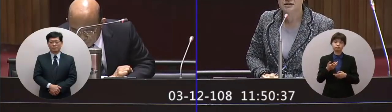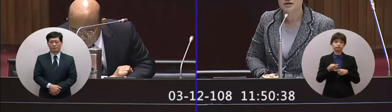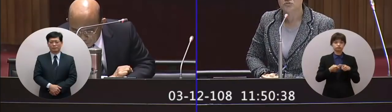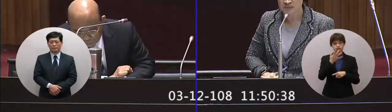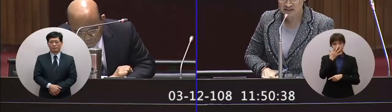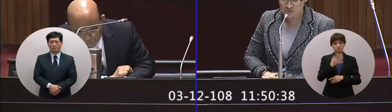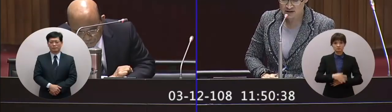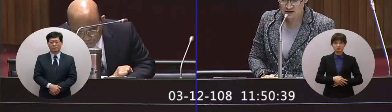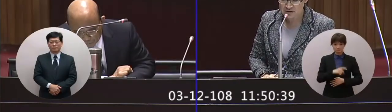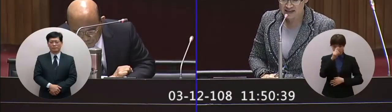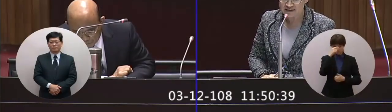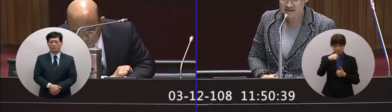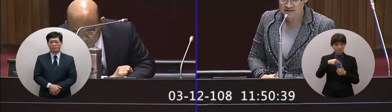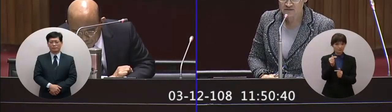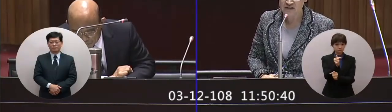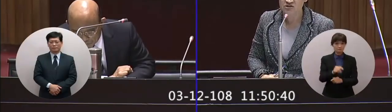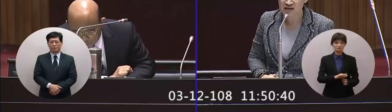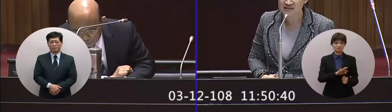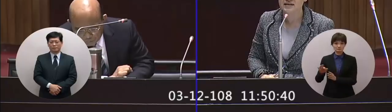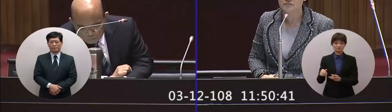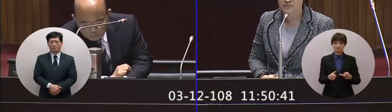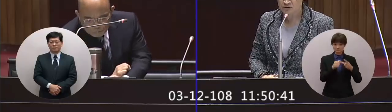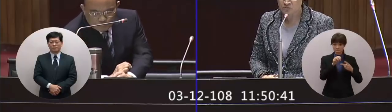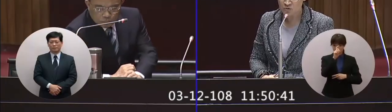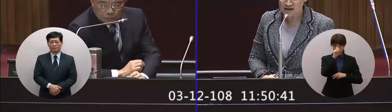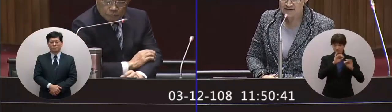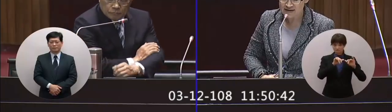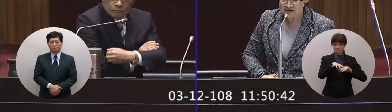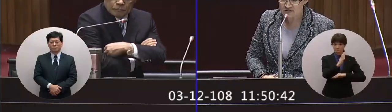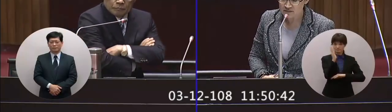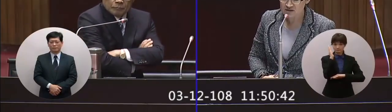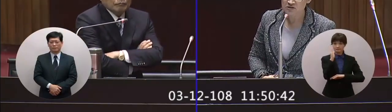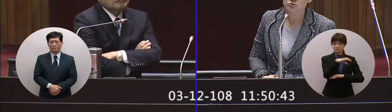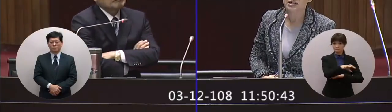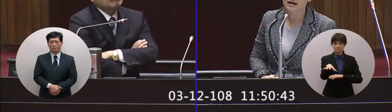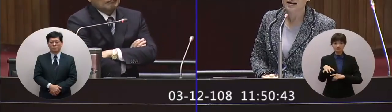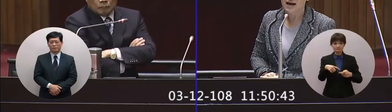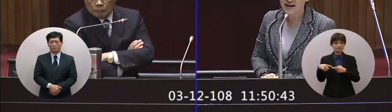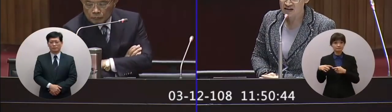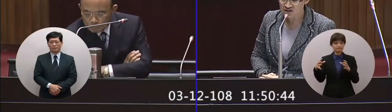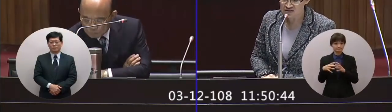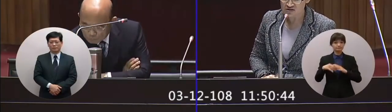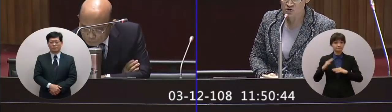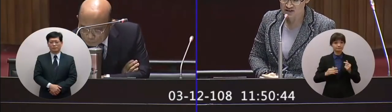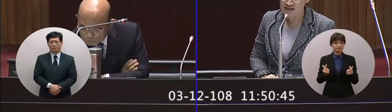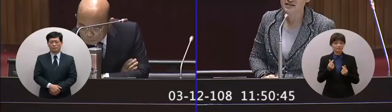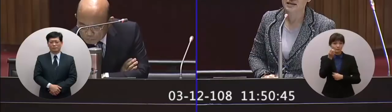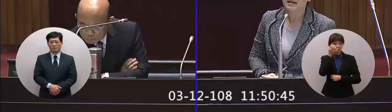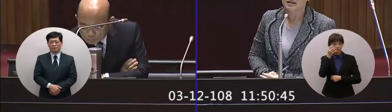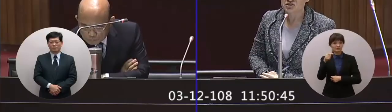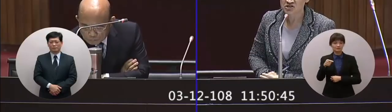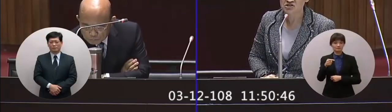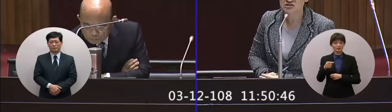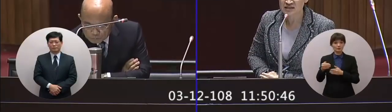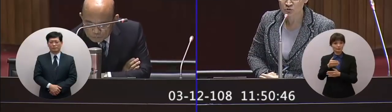那么第二个呢，我们希望能够连接地方的产业，如花莲在地的定制渔场，海洋深层水产